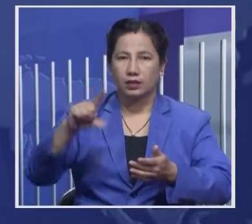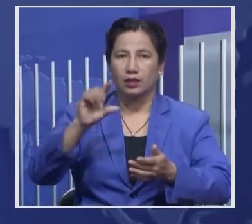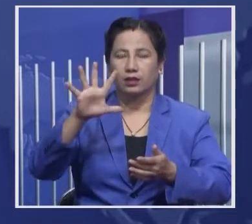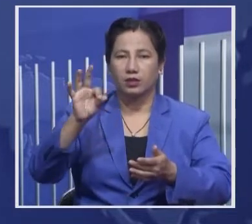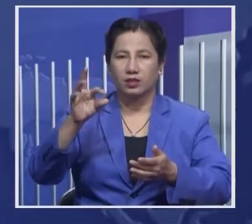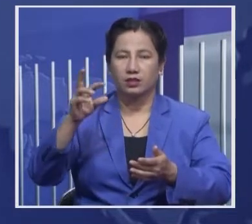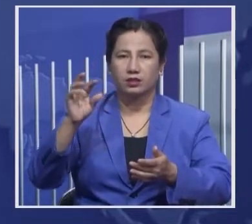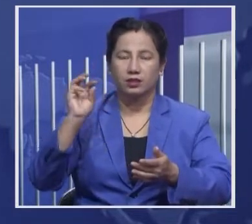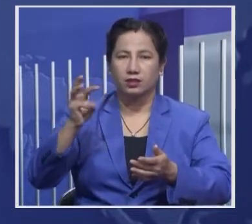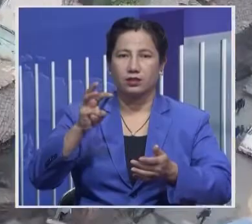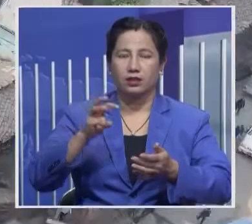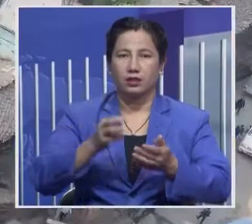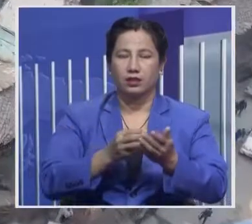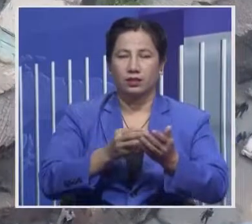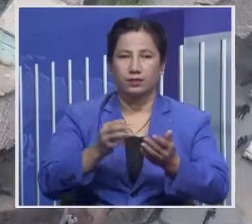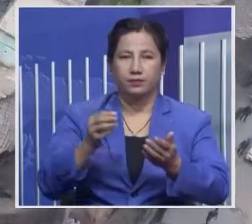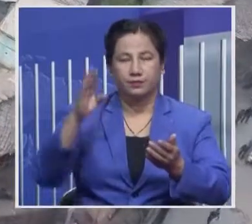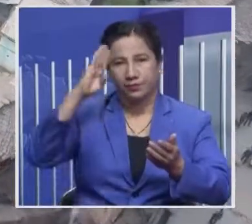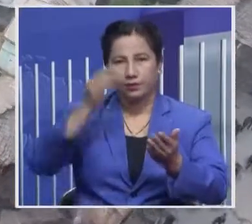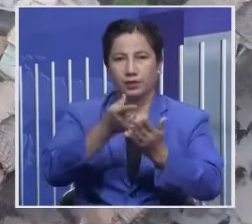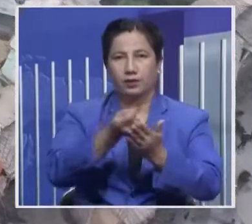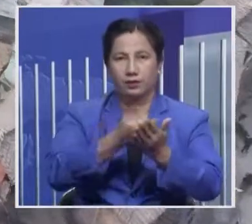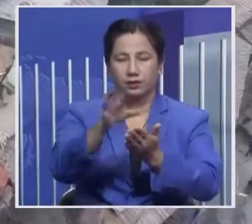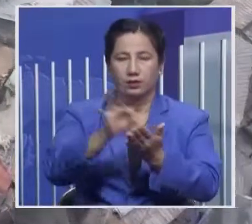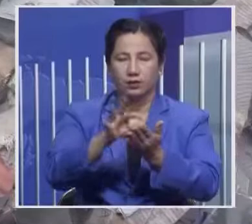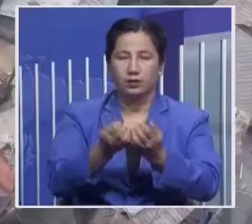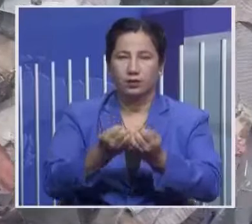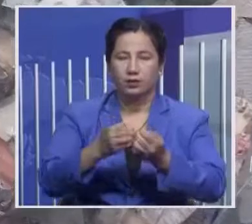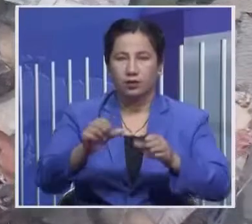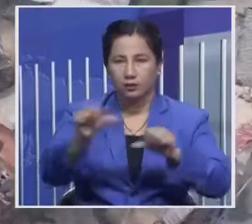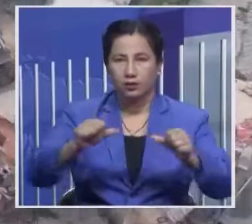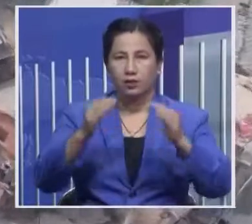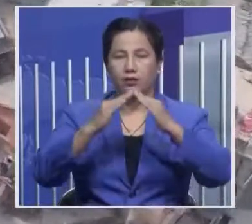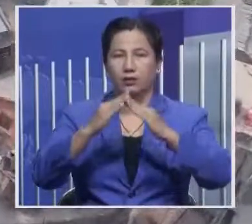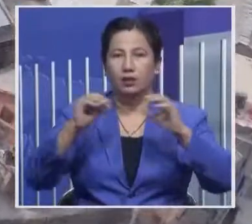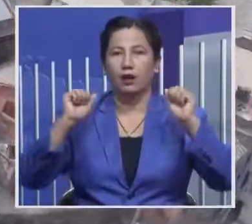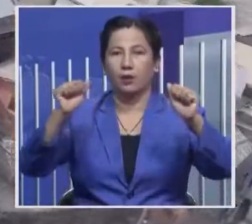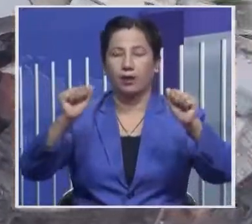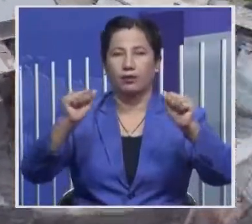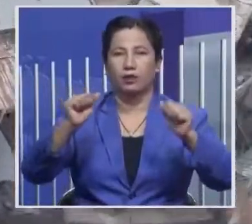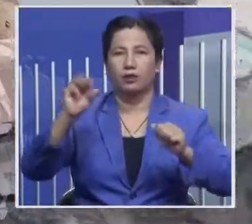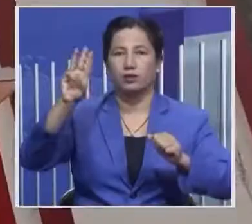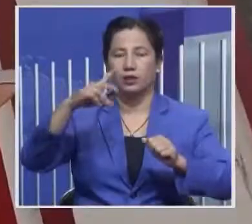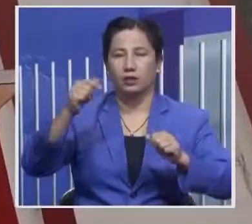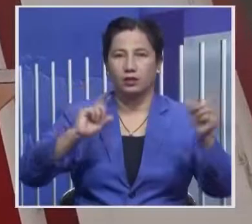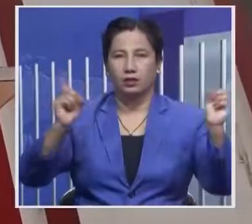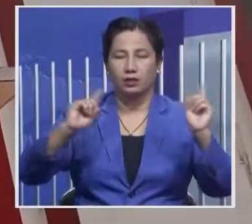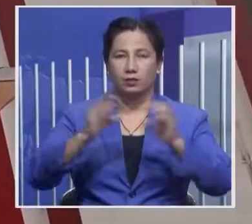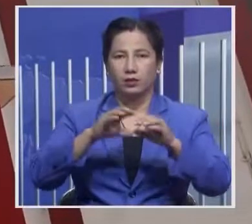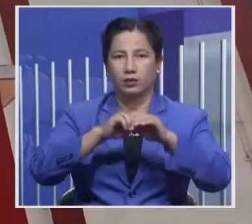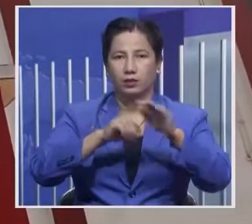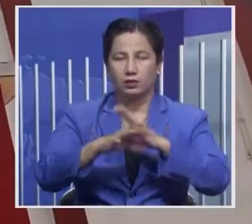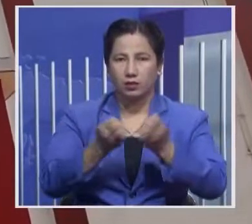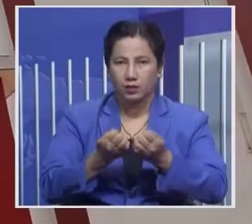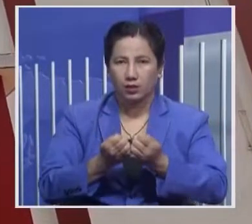समेत सङ्कलन गरेको छ। नगर सरकार जनताको घर घर भन्ने अभियानका साथ मंगलसेन नगरपालिकाले सञ्चालन